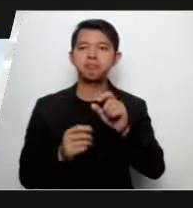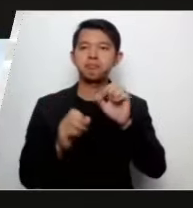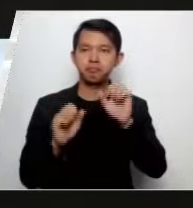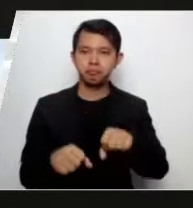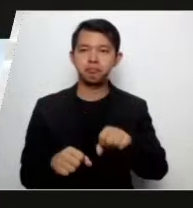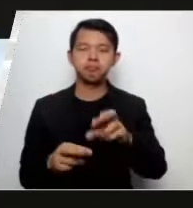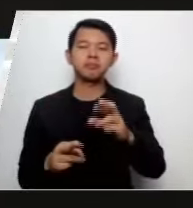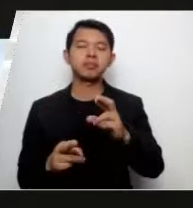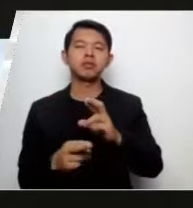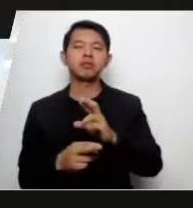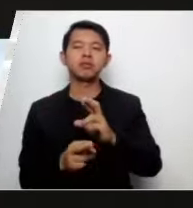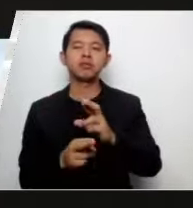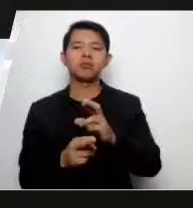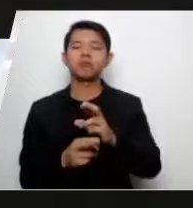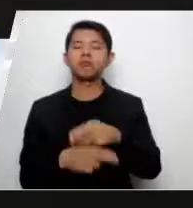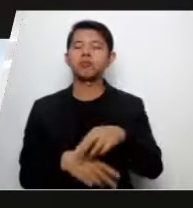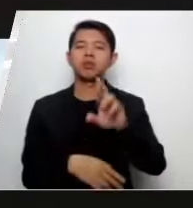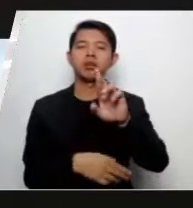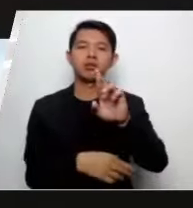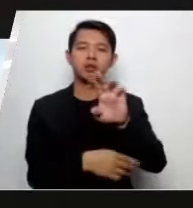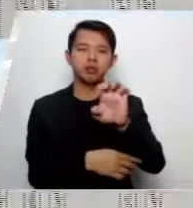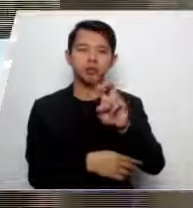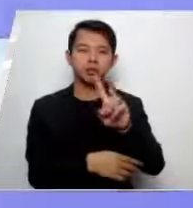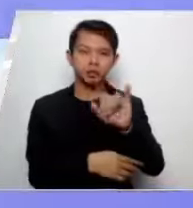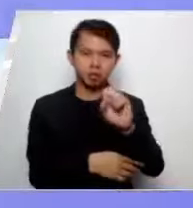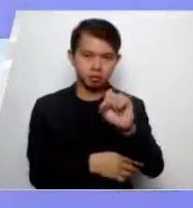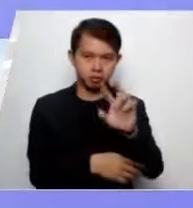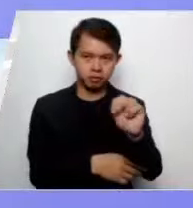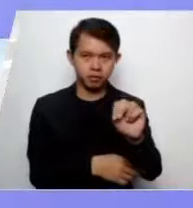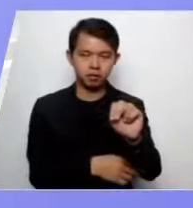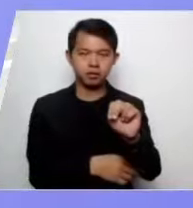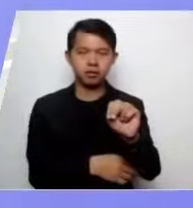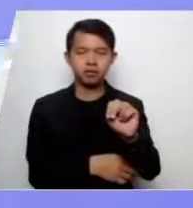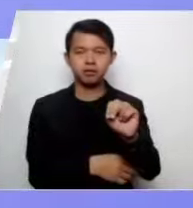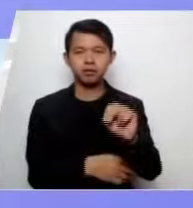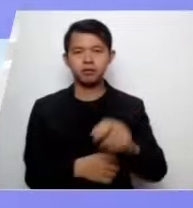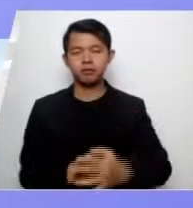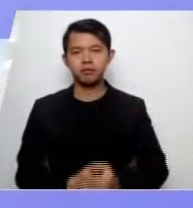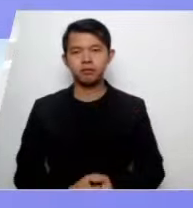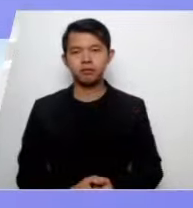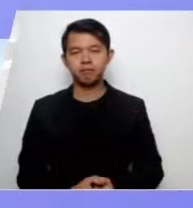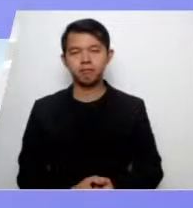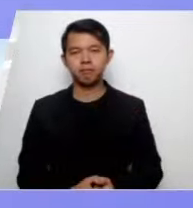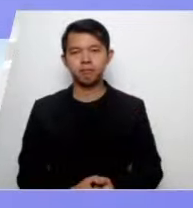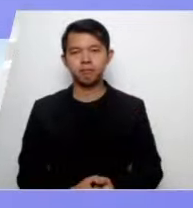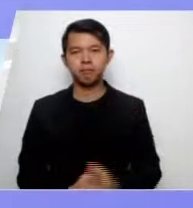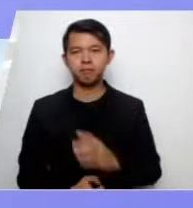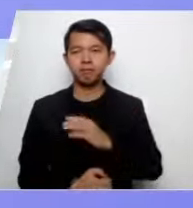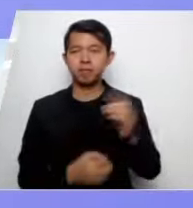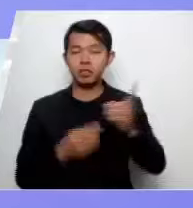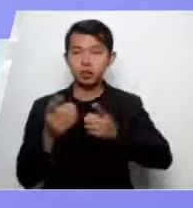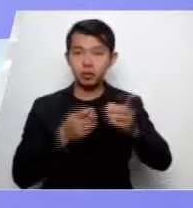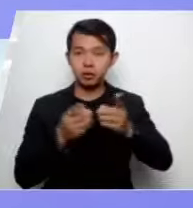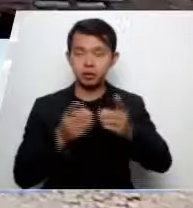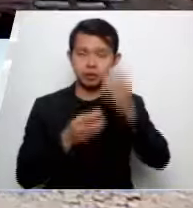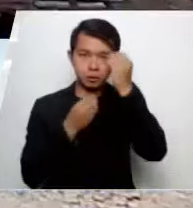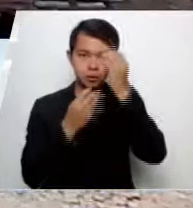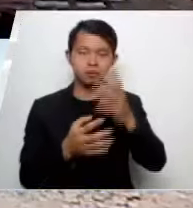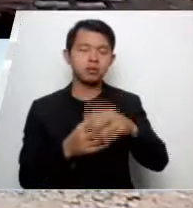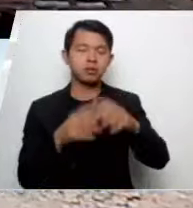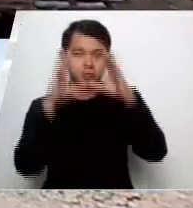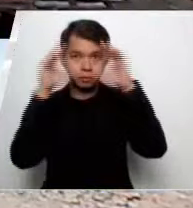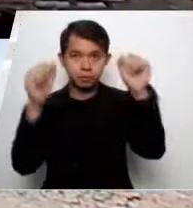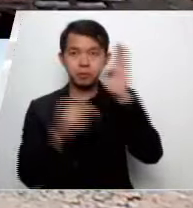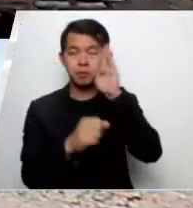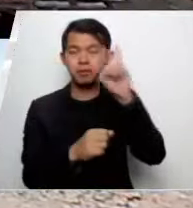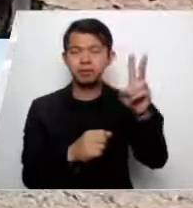always open for revision. Kasunod naman ang direktiba ni Pangulong Bongbong Marcos na suspindihin muna ang